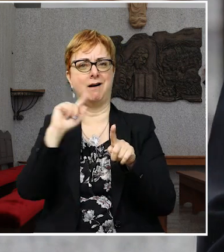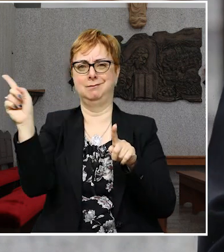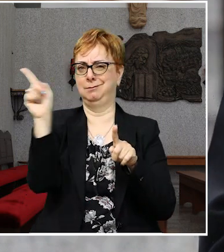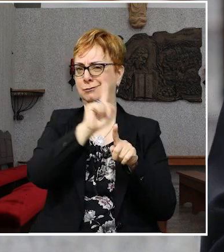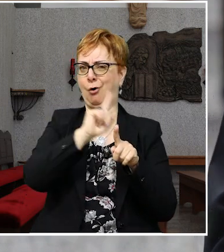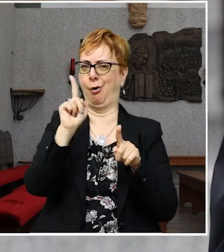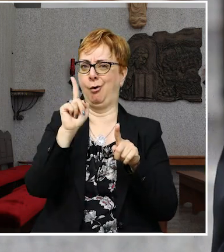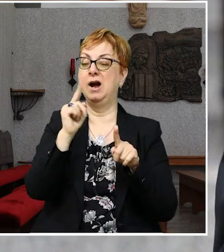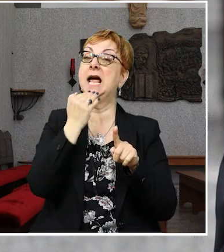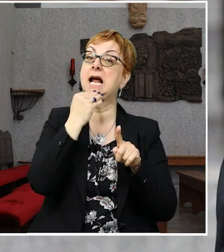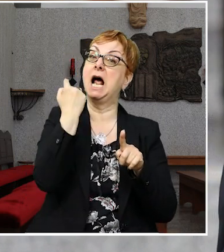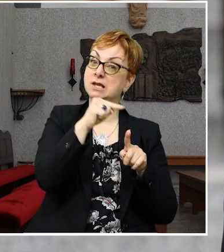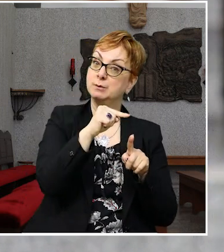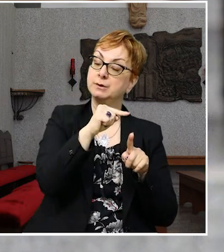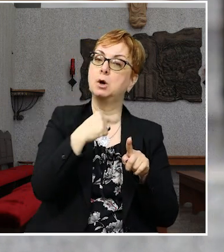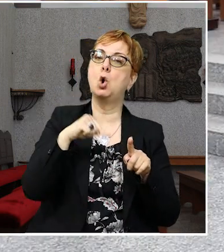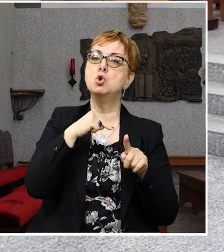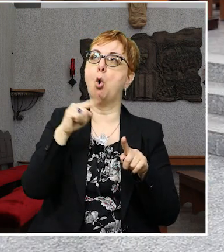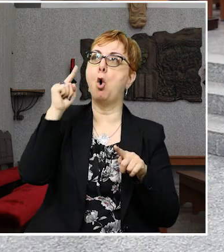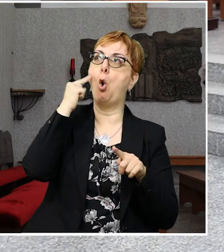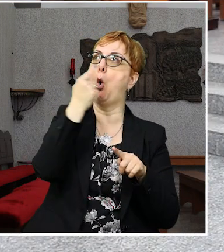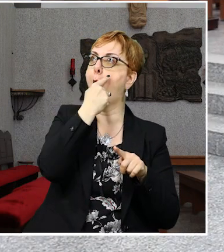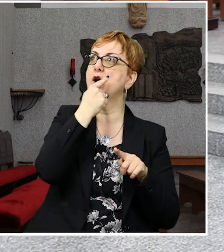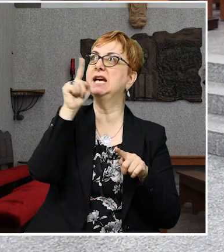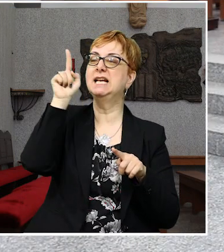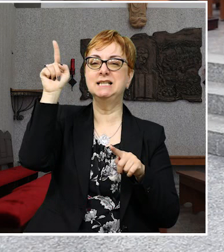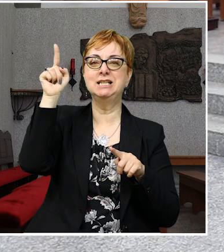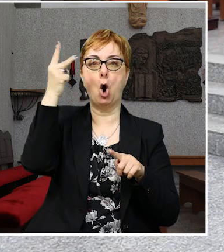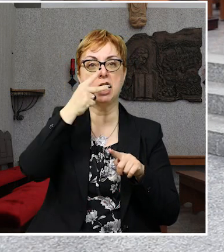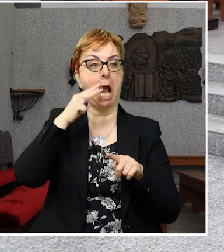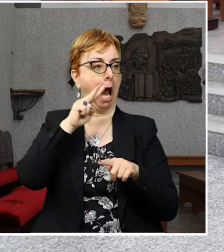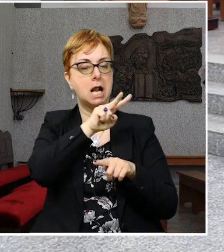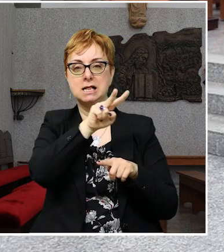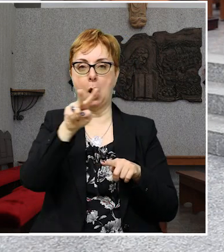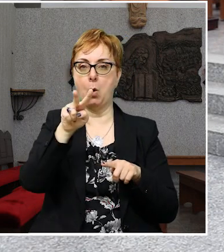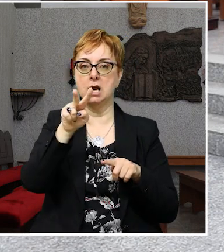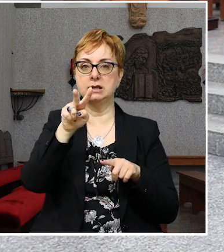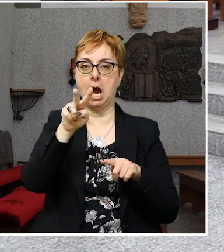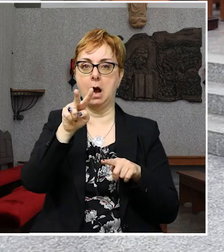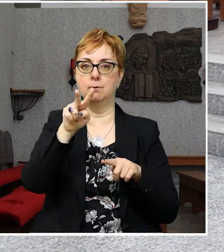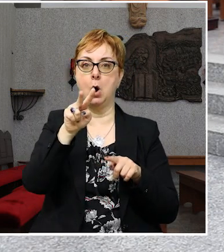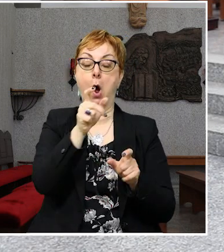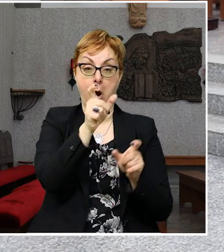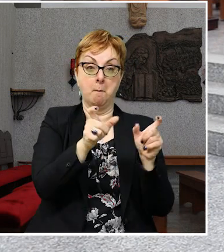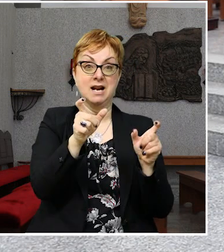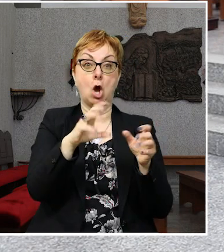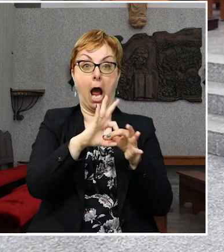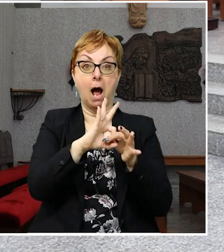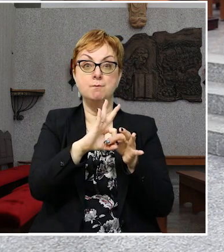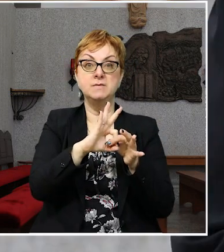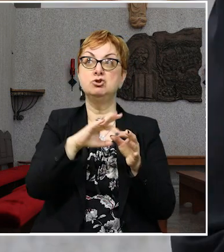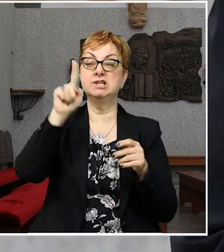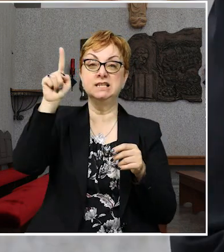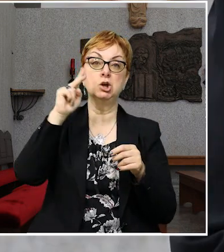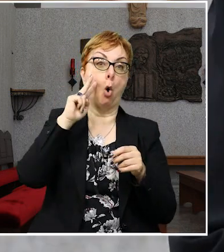fa contemplare la realtà con gli occhi stessi di Dio e con gli occhi degli amici di